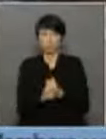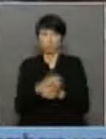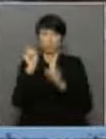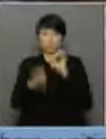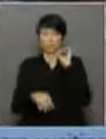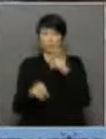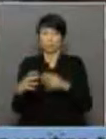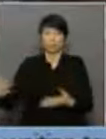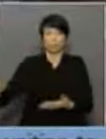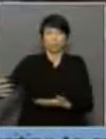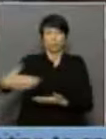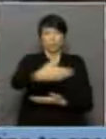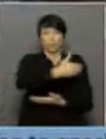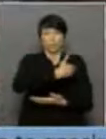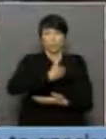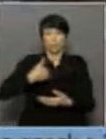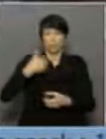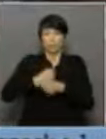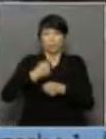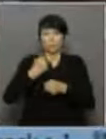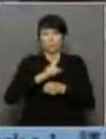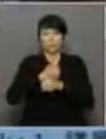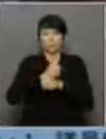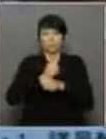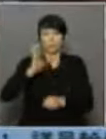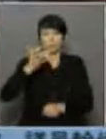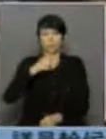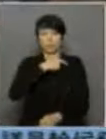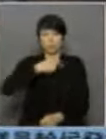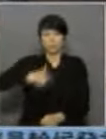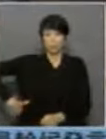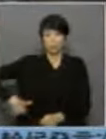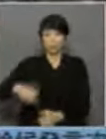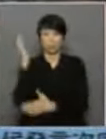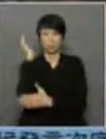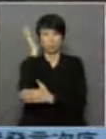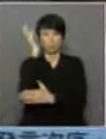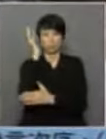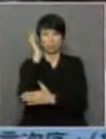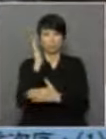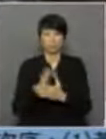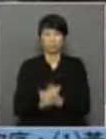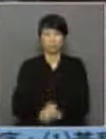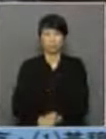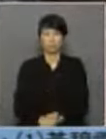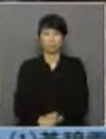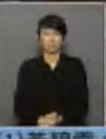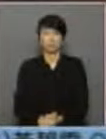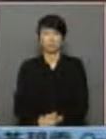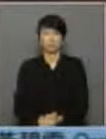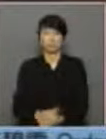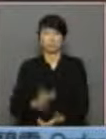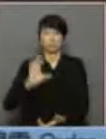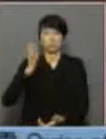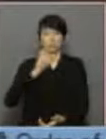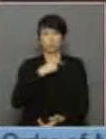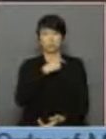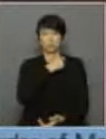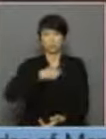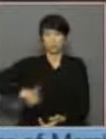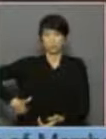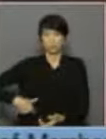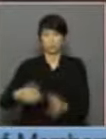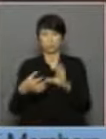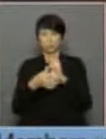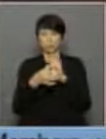再造業，創造就業機會。請黃毓民議員咧就呢個議題發表意見。唔該。 啊，黃毓民議員，請你圍繞翻個議